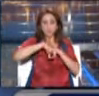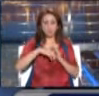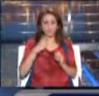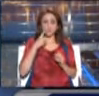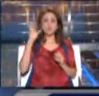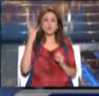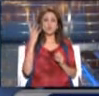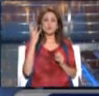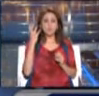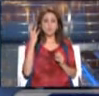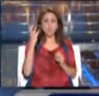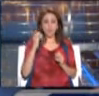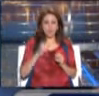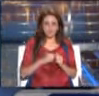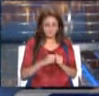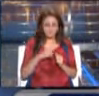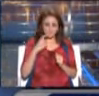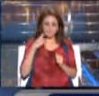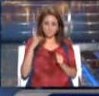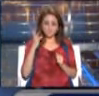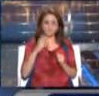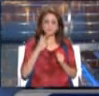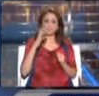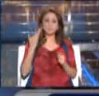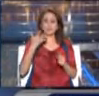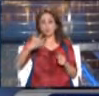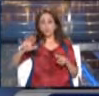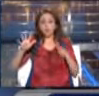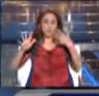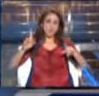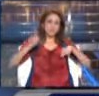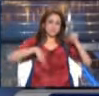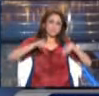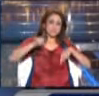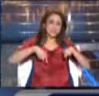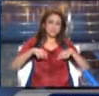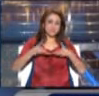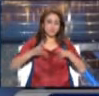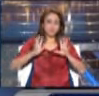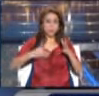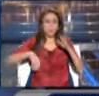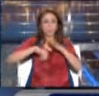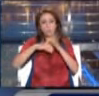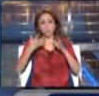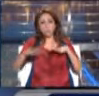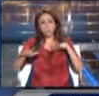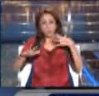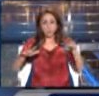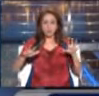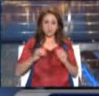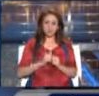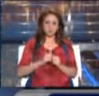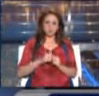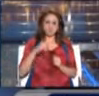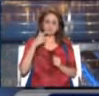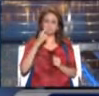وازاي نفك الاشتباك بين الرياضه والسياسه ويقوم الاعلام الرياضي بدوره كوسيط محايد بين